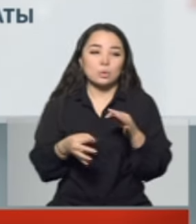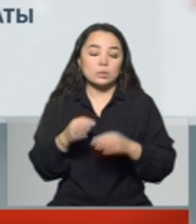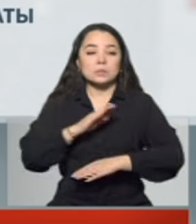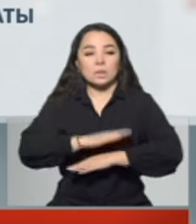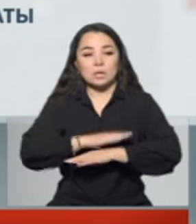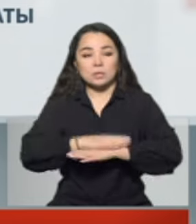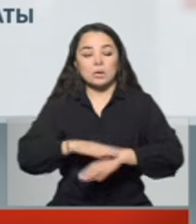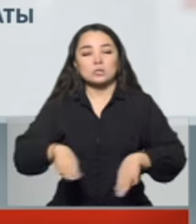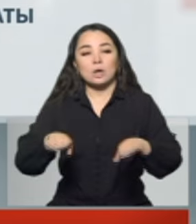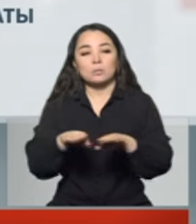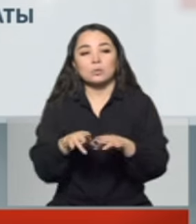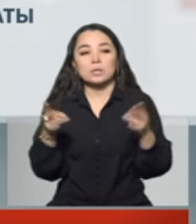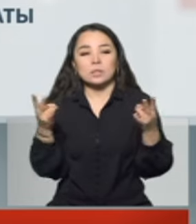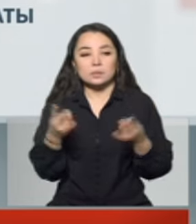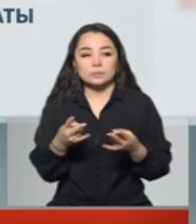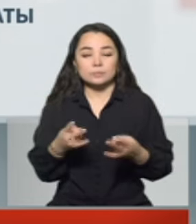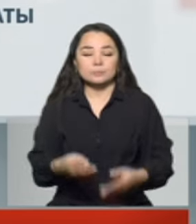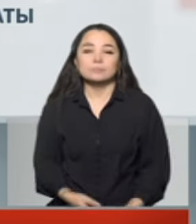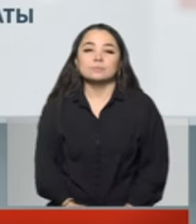тәртімен жабылу керек.